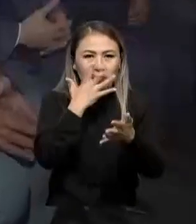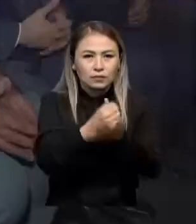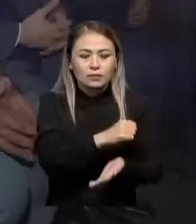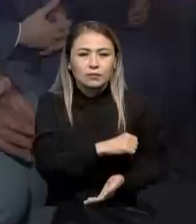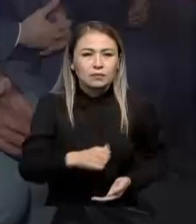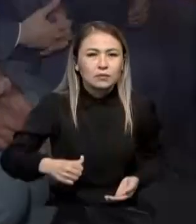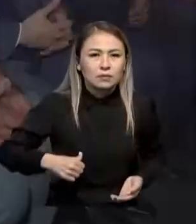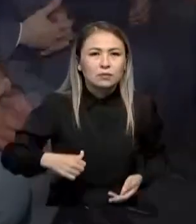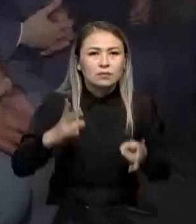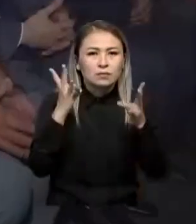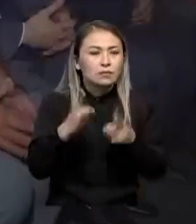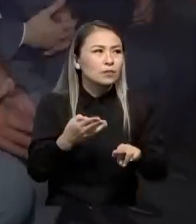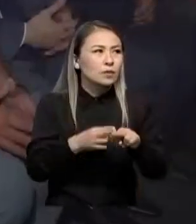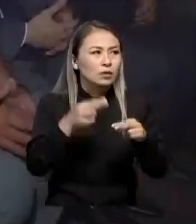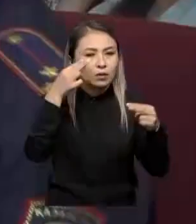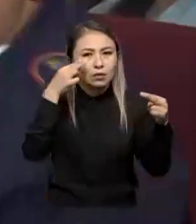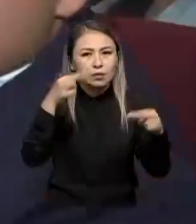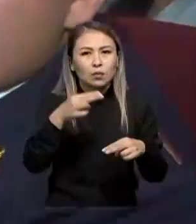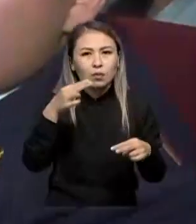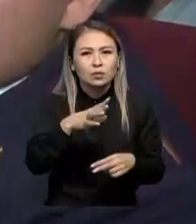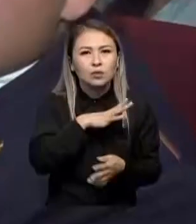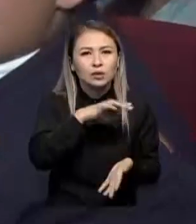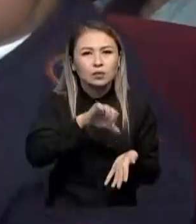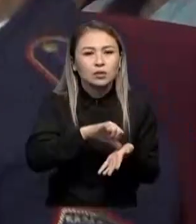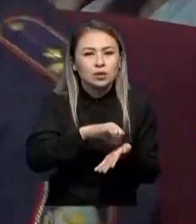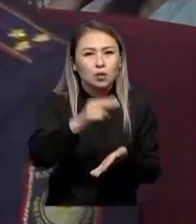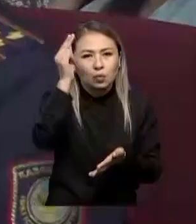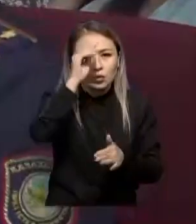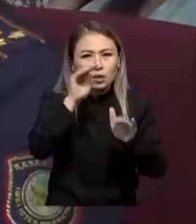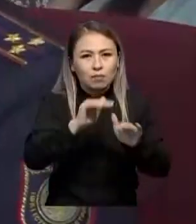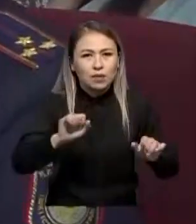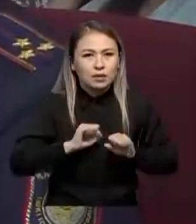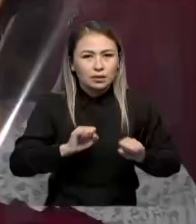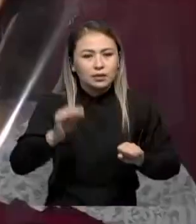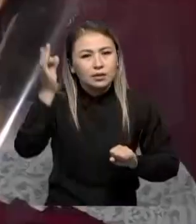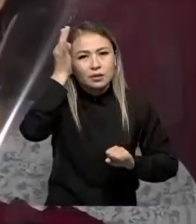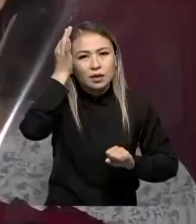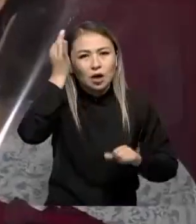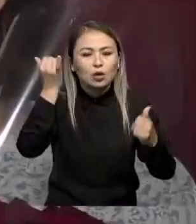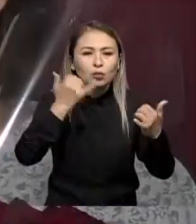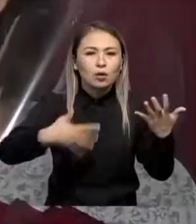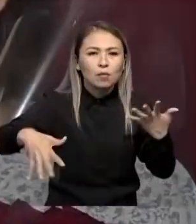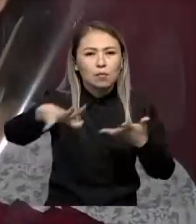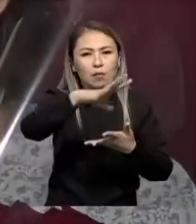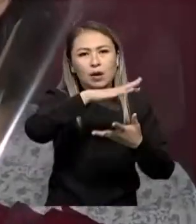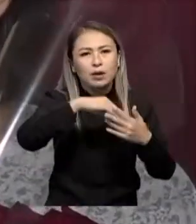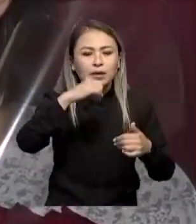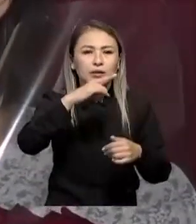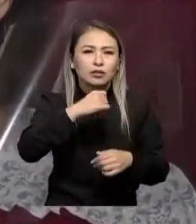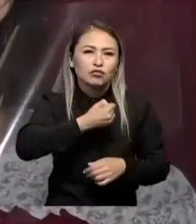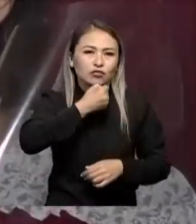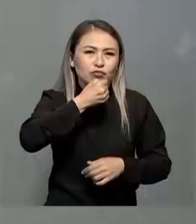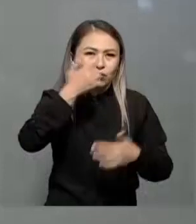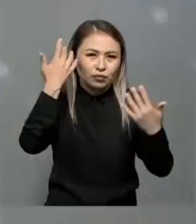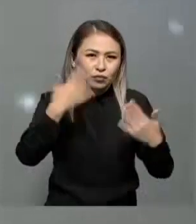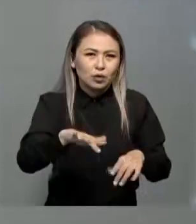өзін құрбан етеді. Жан түршігерлік жағдайдың куәсі болған сол кездегі оқушылар батырды еске алу кешіне жиналды. Бүгінде